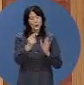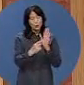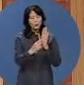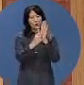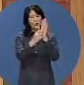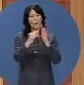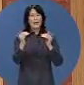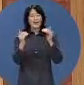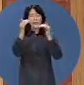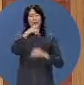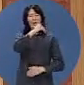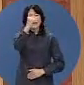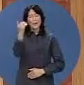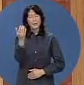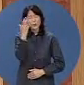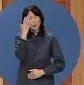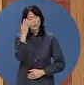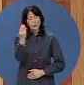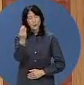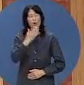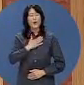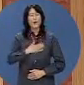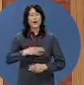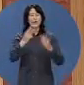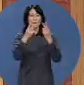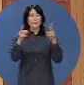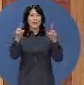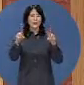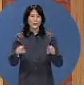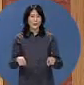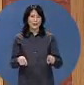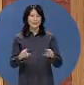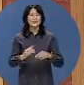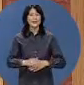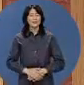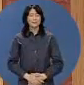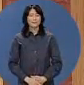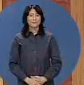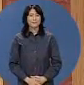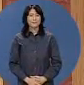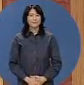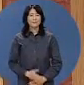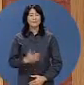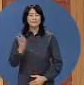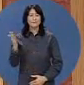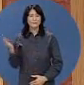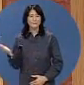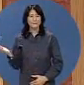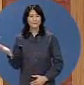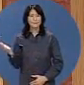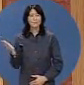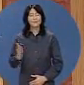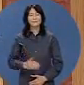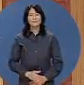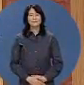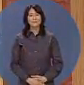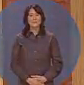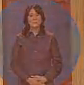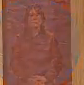魅力にたっぷりと触れることのできるイベントとなりましたでは続いての話題